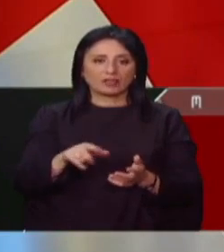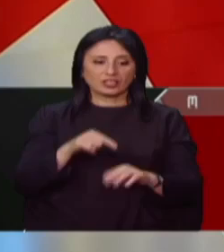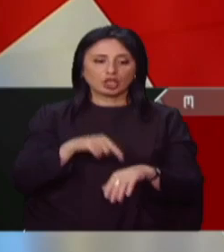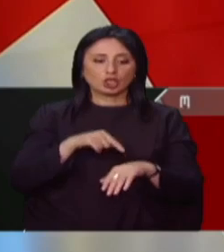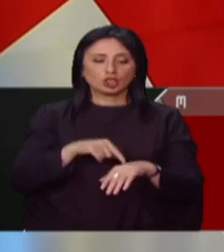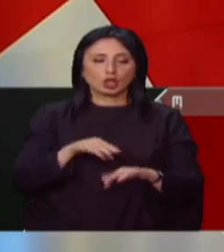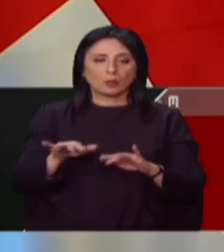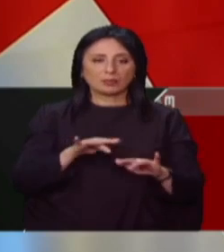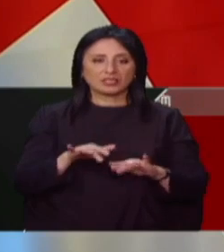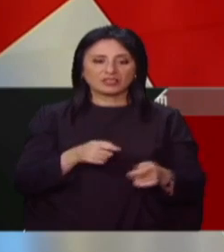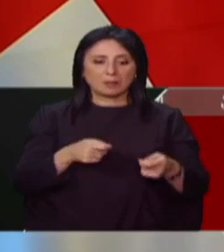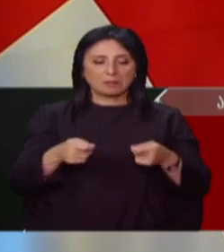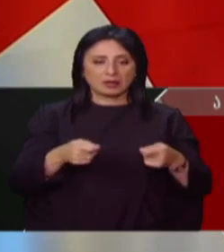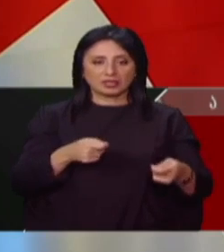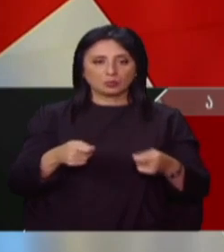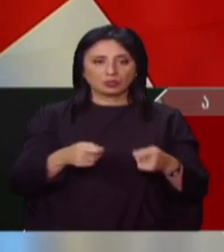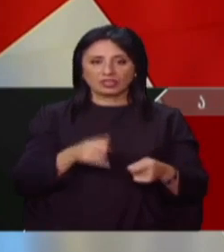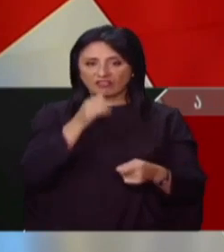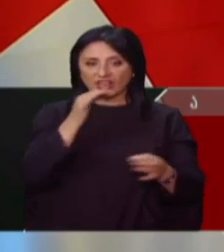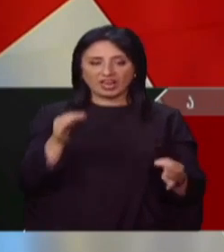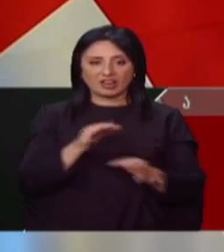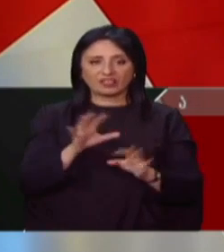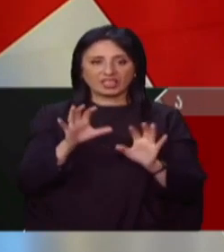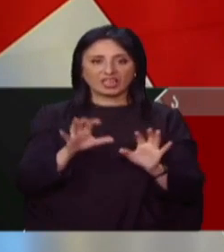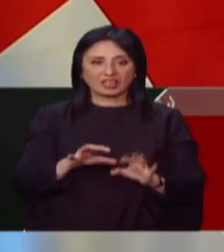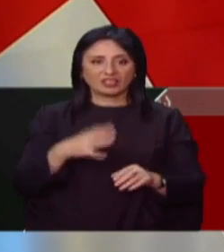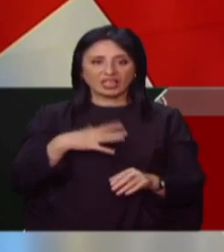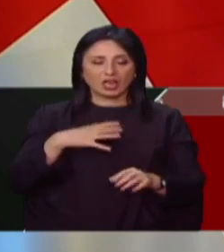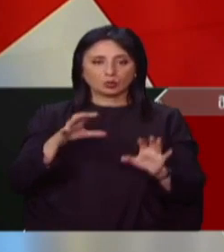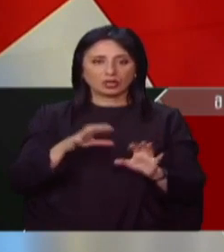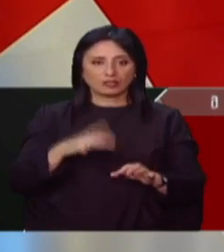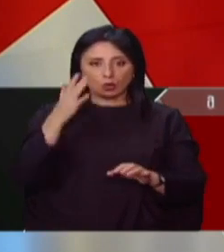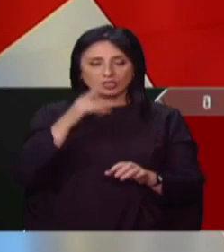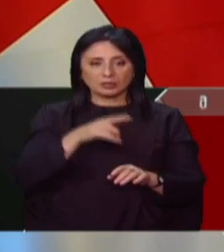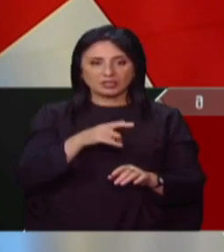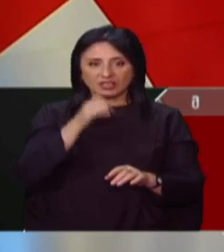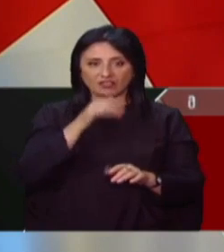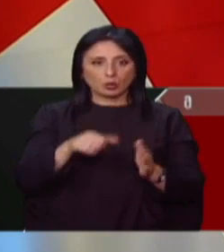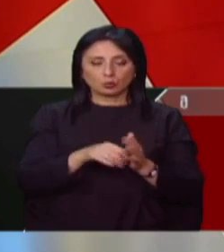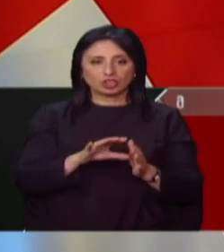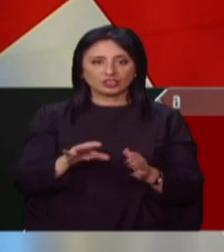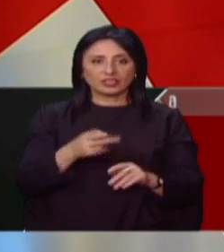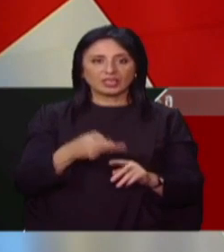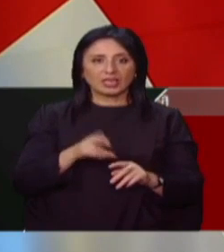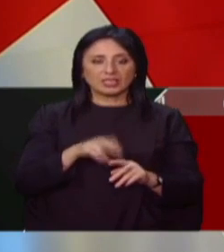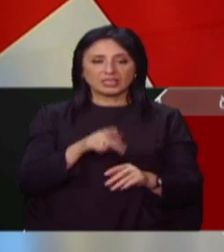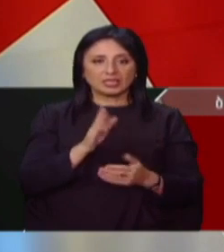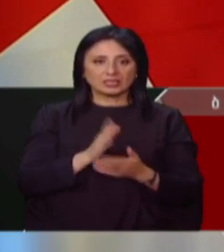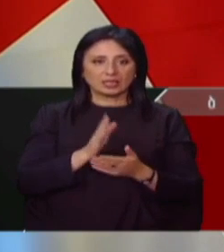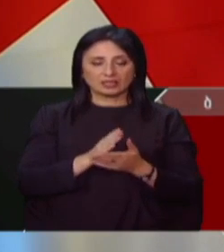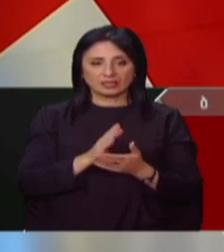გზნობებზე ზემოქმედებას და მანიპულირებას, ვერავითარი კანონი ქართულოსნებას ვერ უშველის. ეს